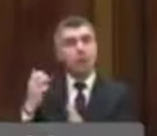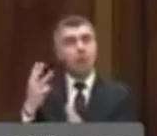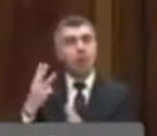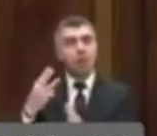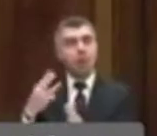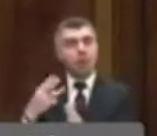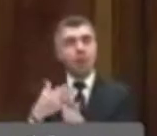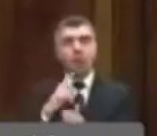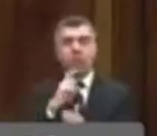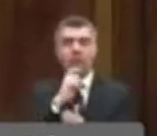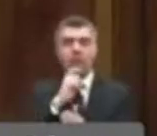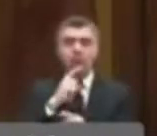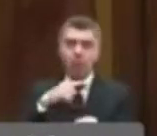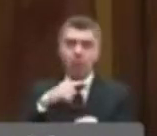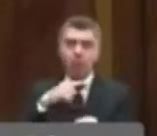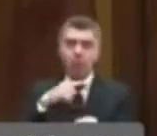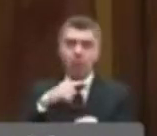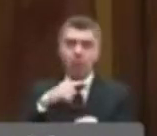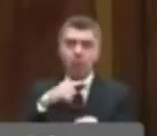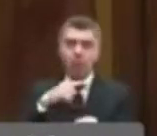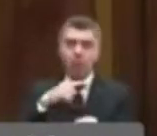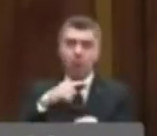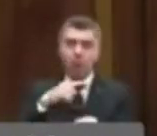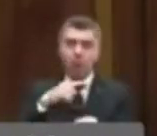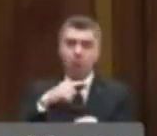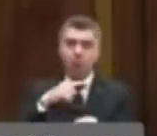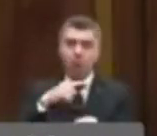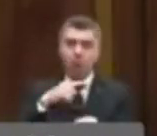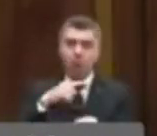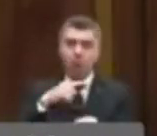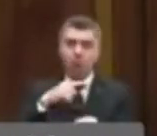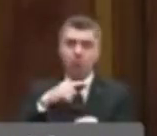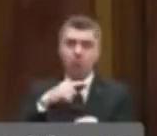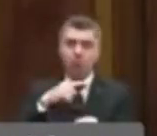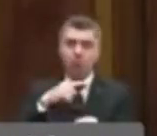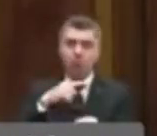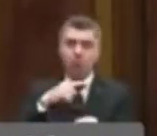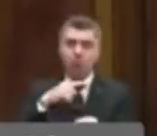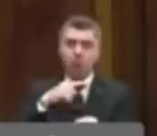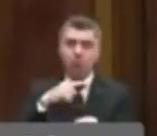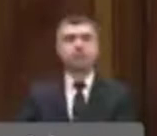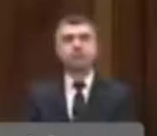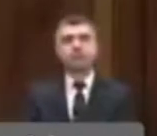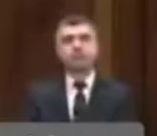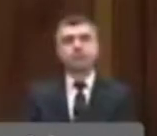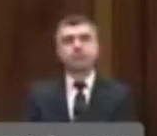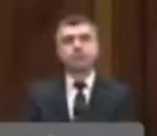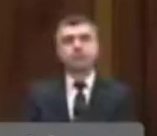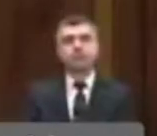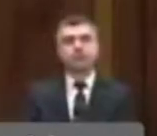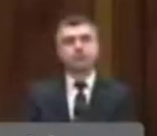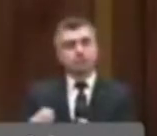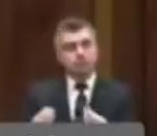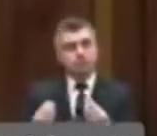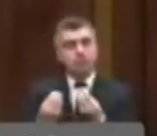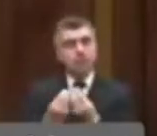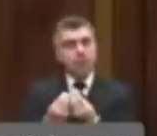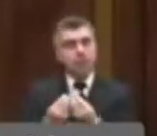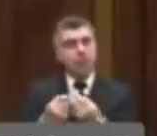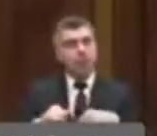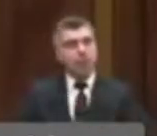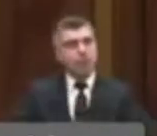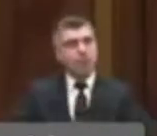نشتغلوا ونعملوا داك الشيء اللي ما دعمش لحد الساعه. وحنا مع السيد الوزير كنشتغلوا فوق